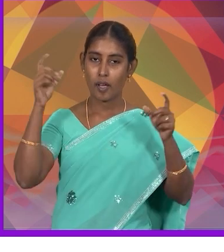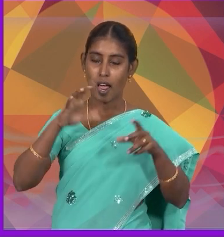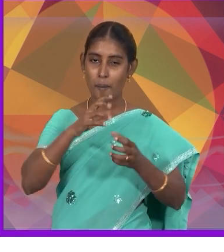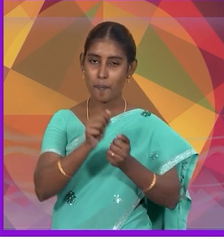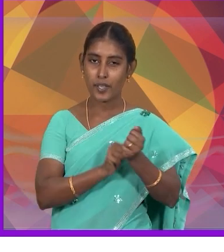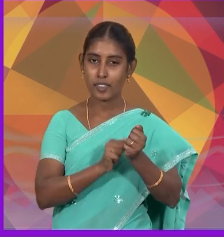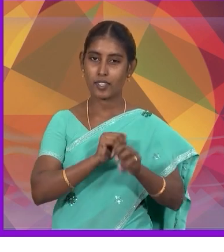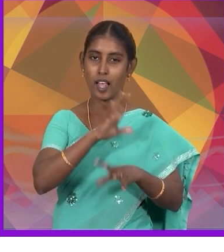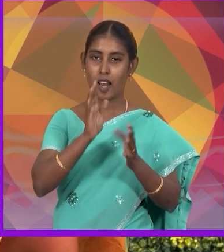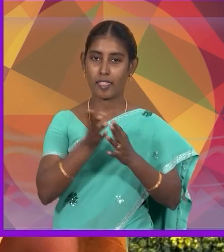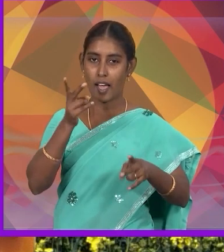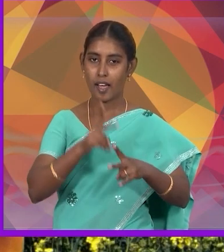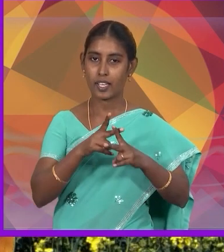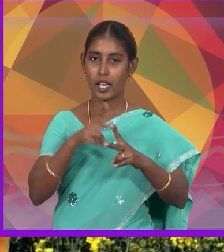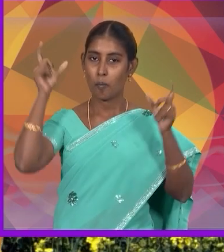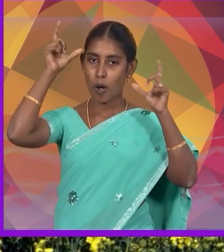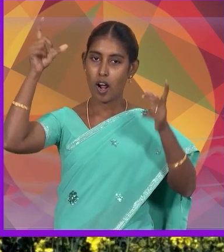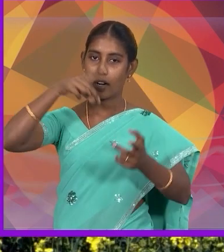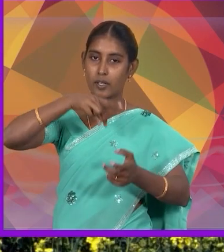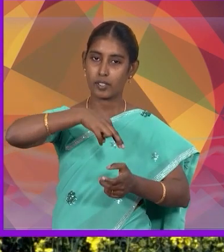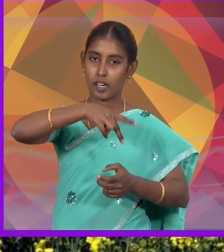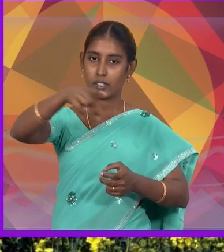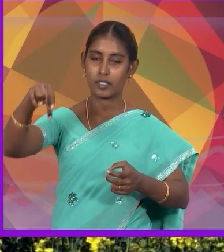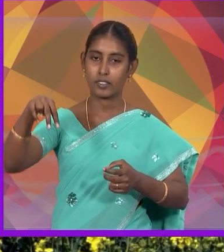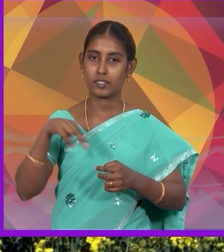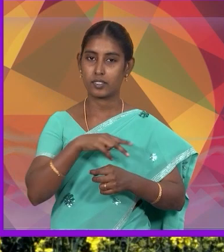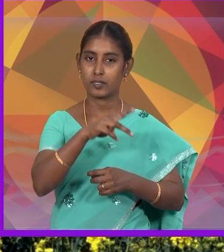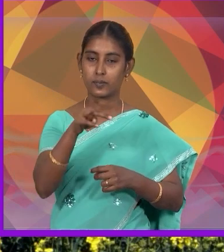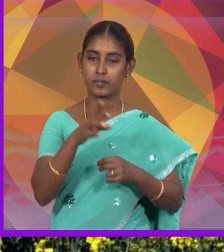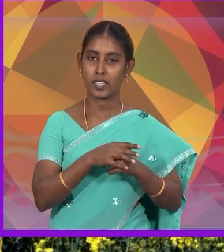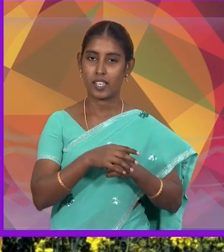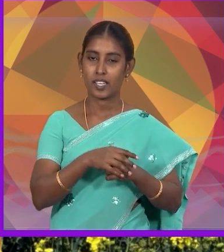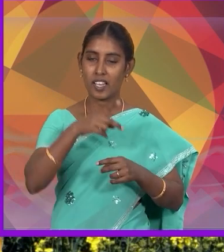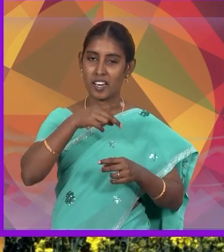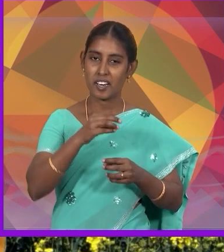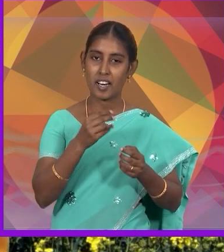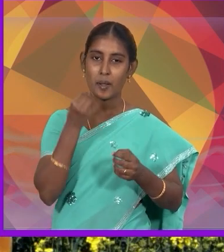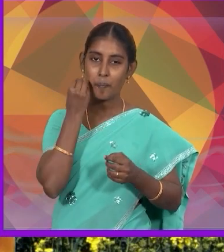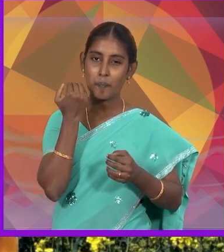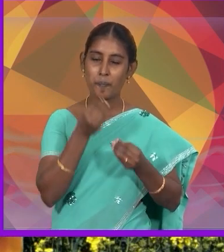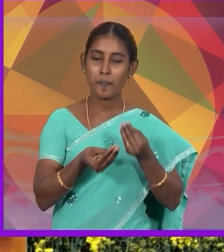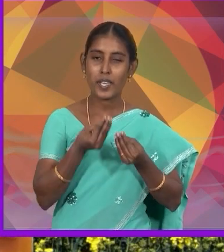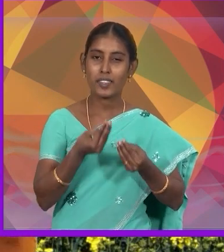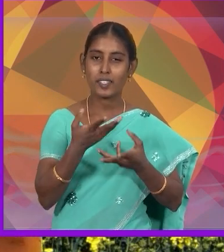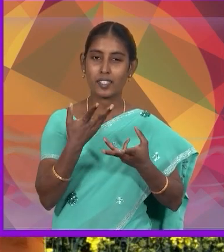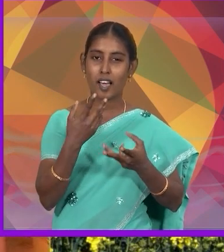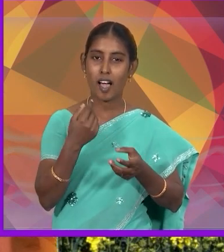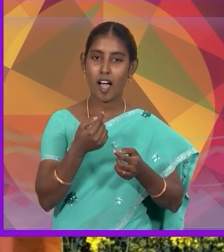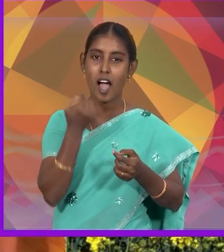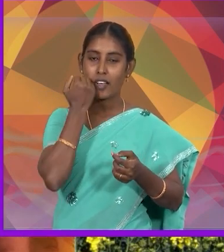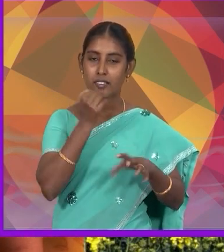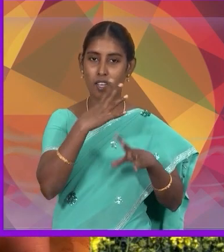கொண்டு மிதிக்க செய்தனர். கால்படவும் அந்த மாடோட கால்படவும் அந்த கதிரளை எஞ்சியுள்ள மணிகள்லாம் சுழலுதல்